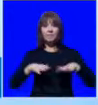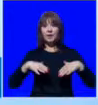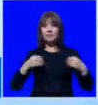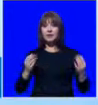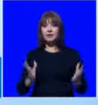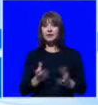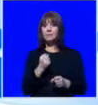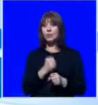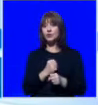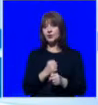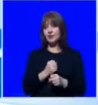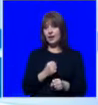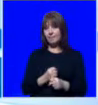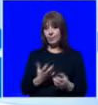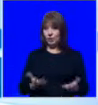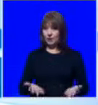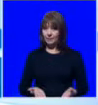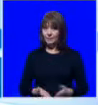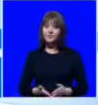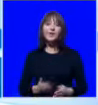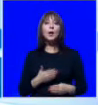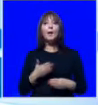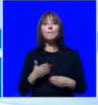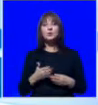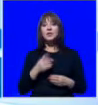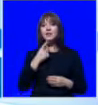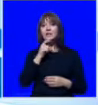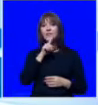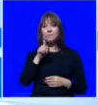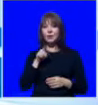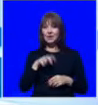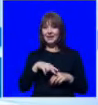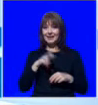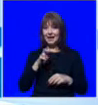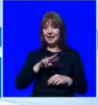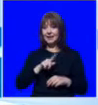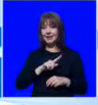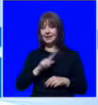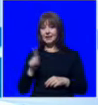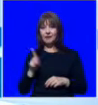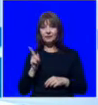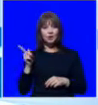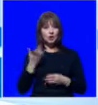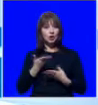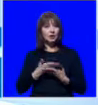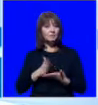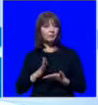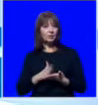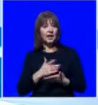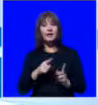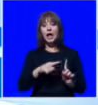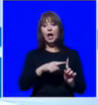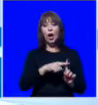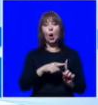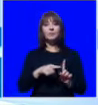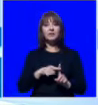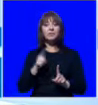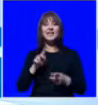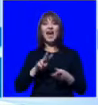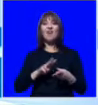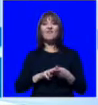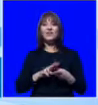наваксаме. Благодаря ви. Последен въпрос, да или не. Като цяло, споделяте ли оптимизма на Асен Василев за